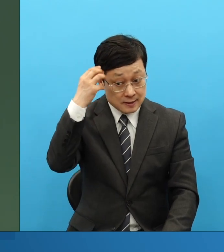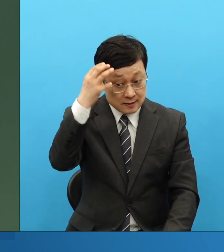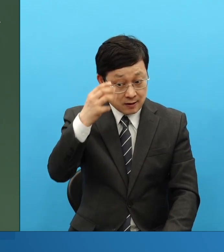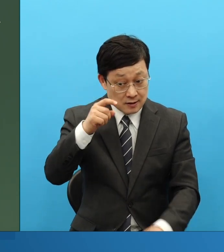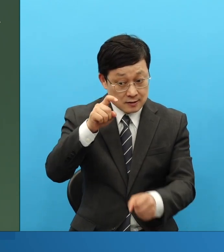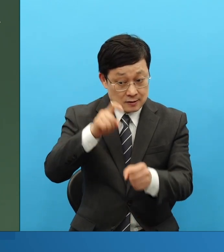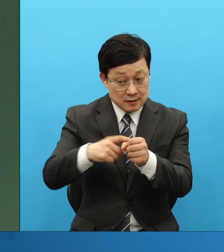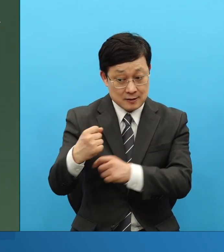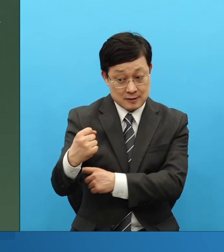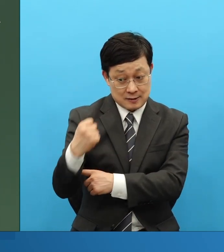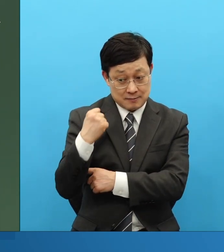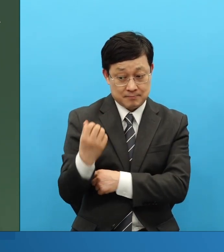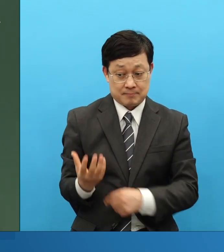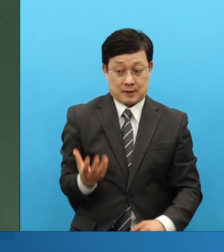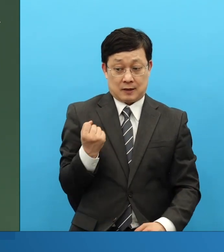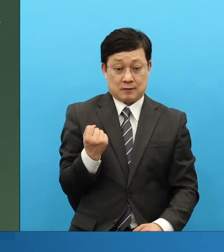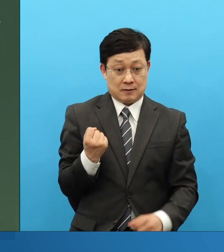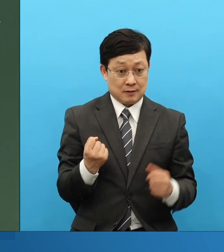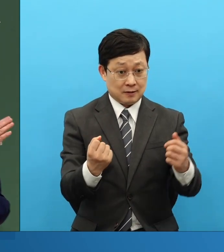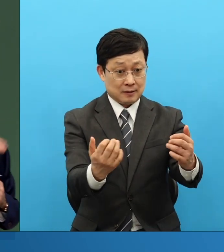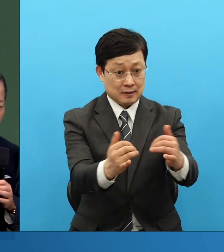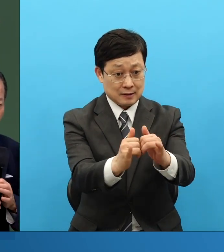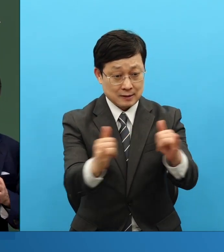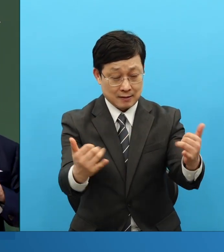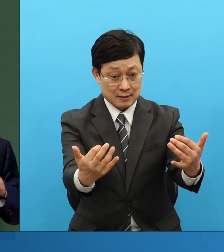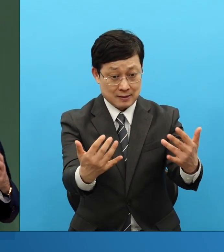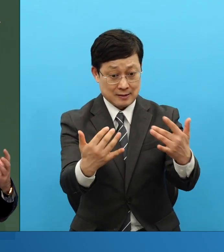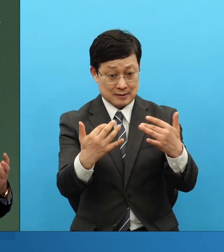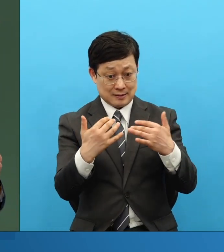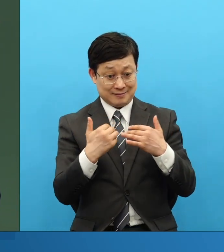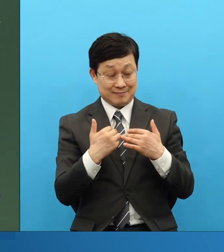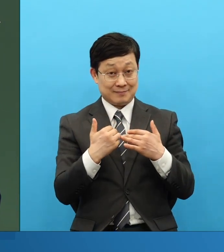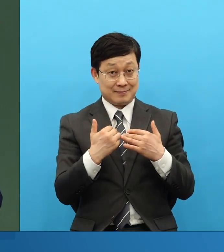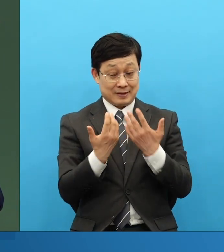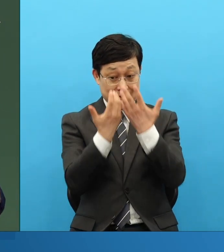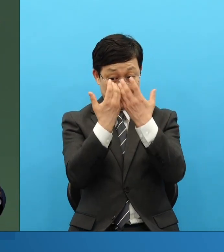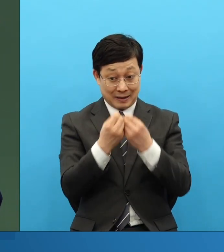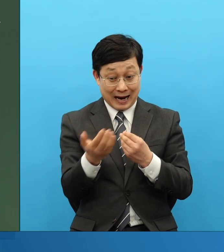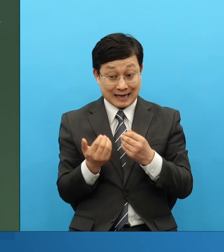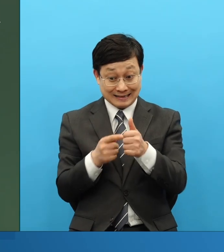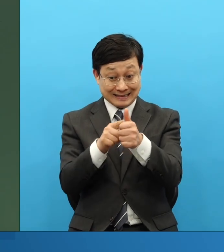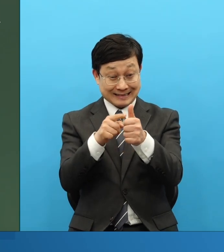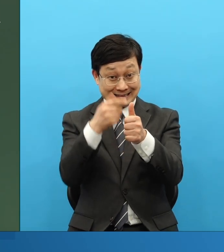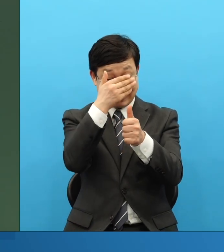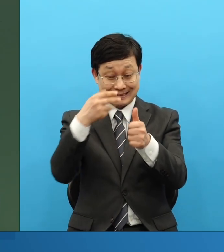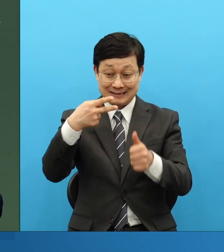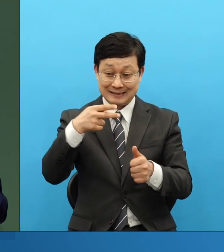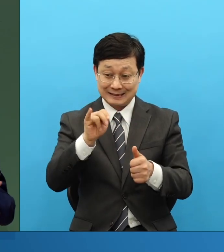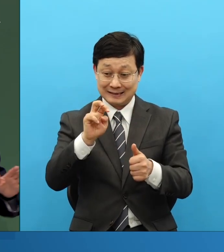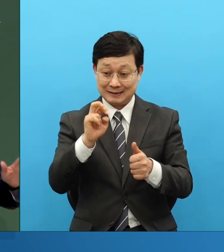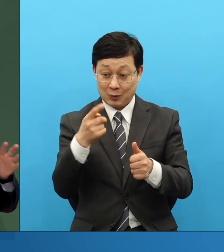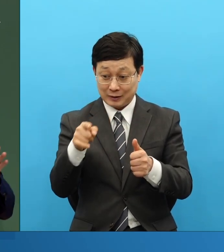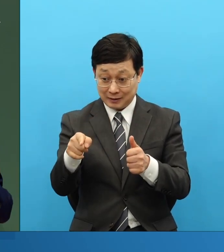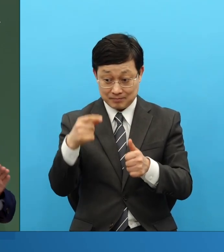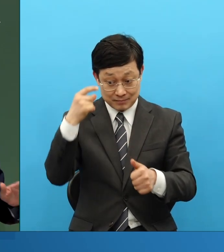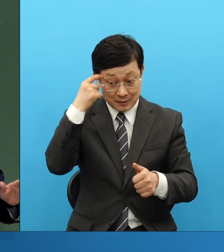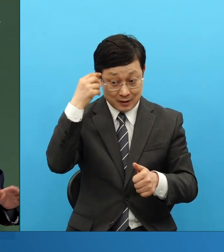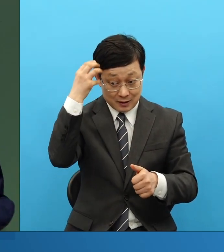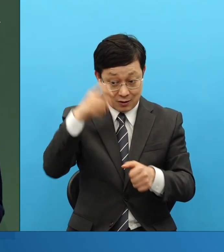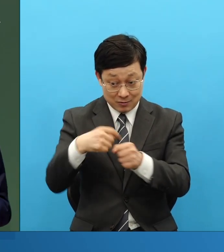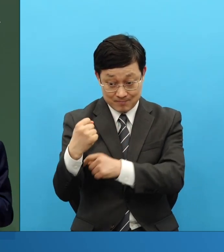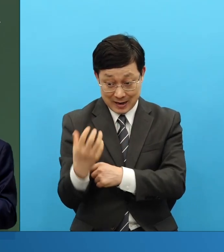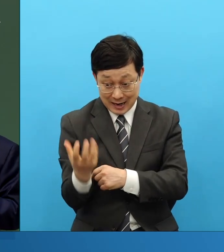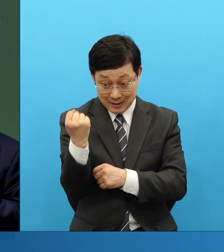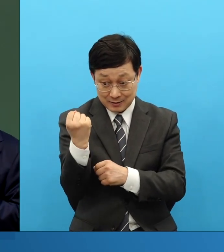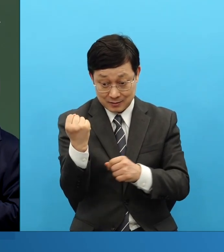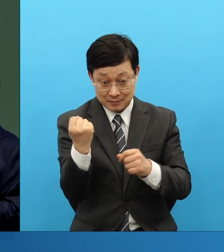have this strength, people will come. 만약에 우리 디모데가 영적 사실에 힘이 있으면 많은 사람들이 연결되는 겁니다. Let us say, for example,